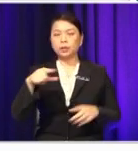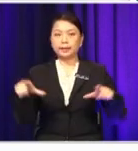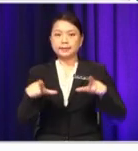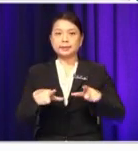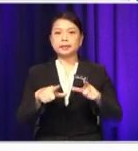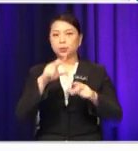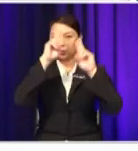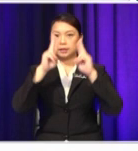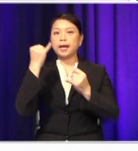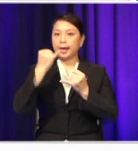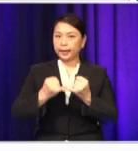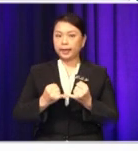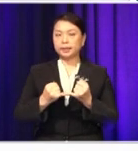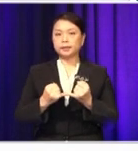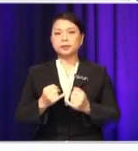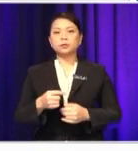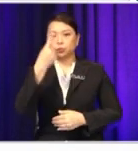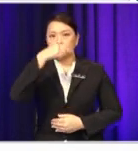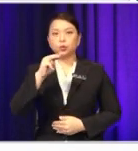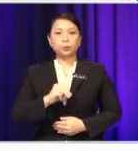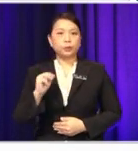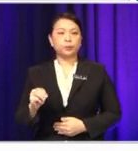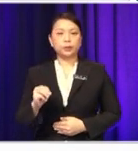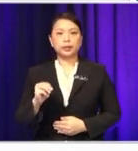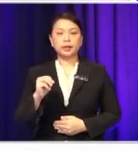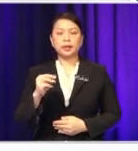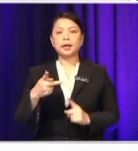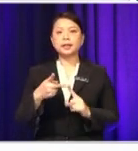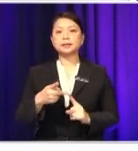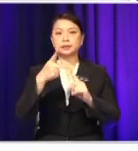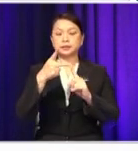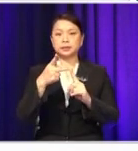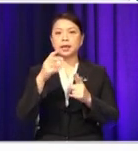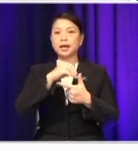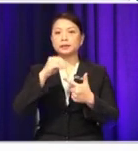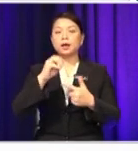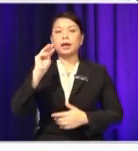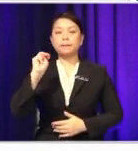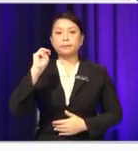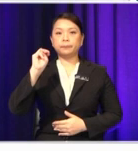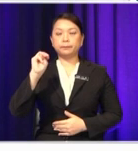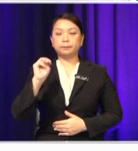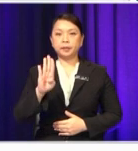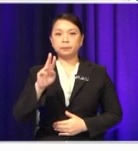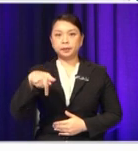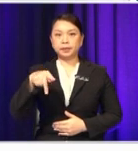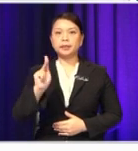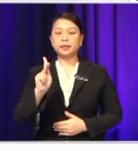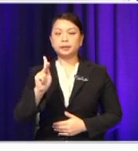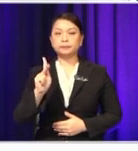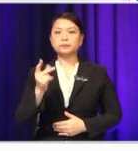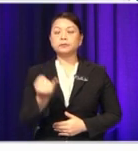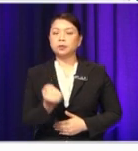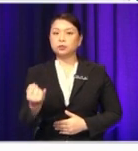akhir sesi akademik. Dan untuk murid-murid berkeperluan khas, pendidikan khas ataupun MBPK, instrumen